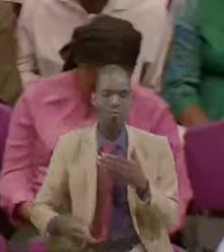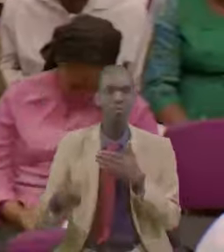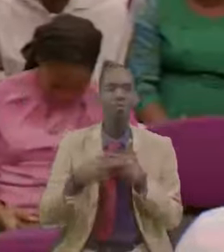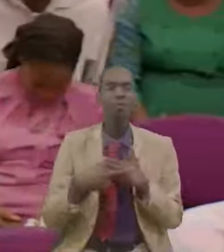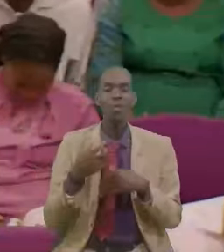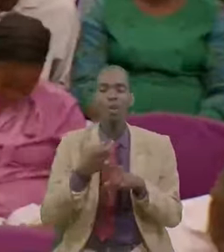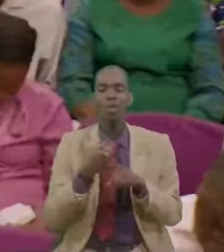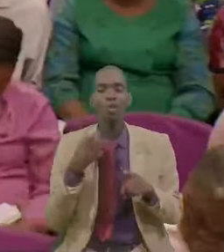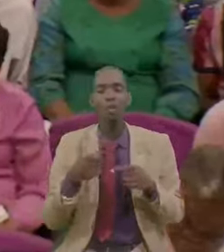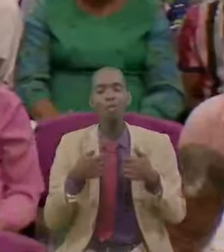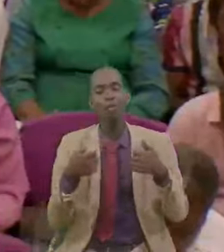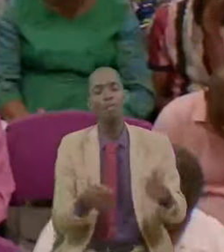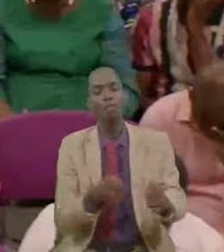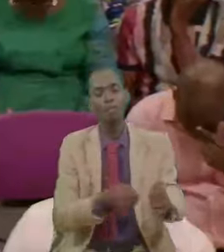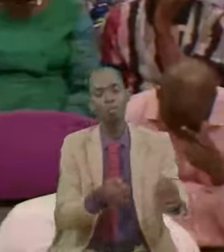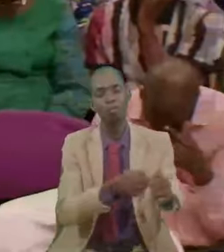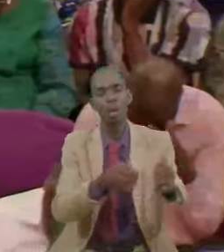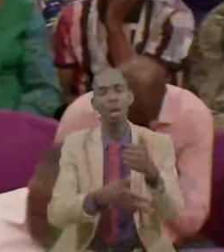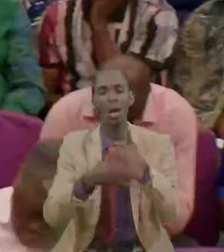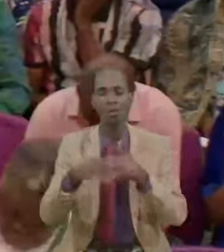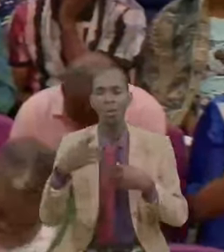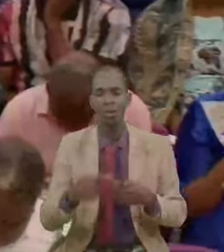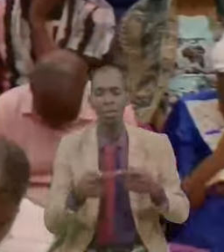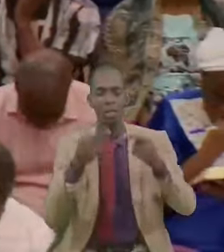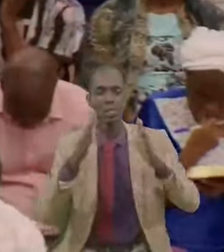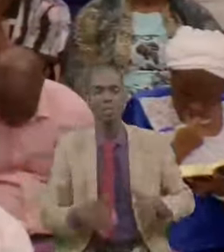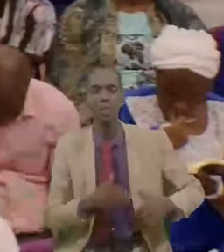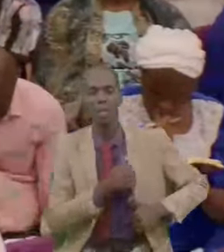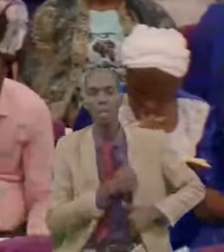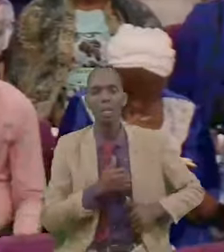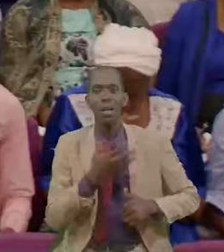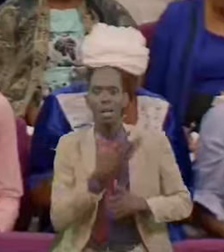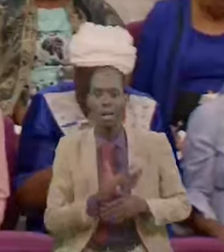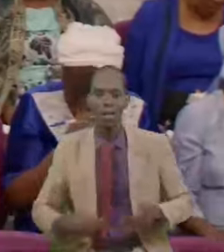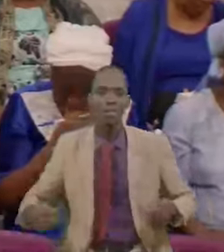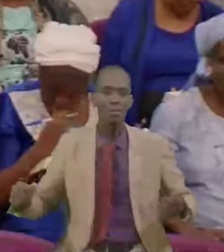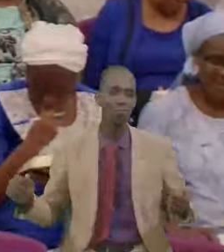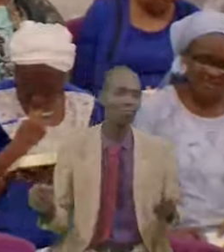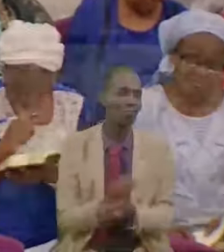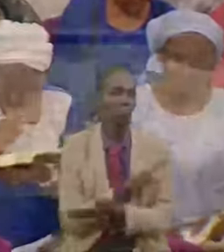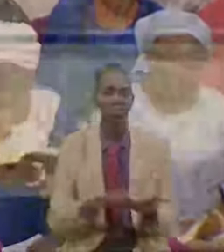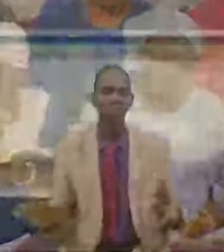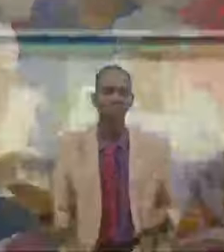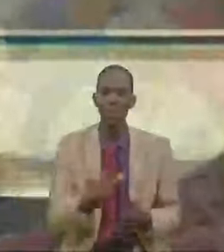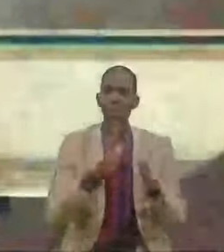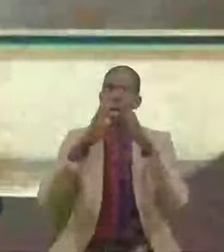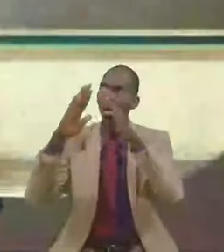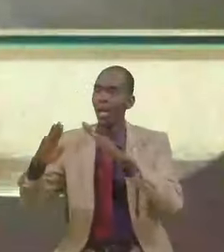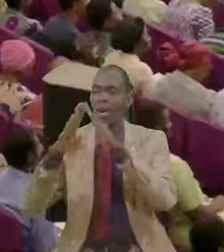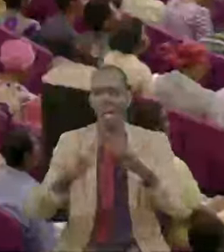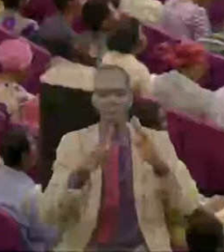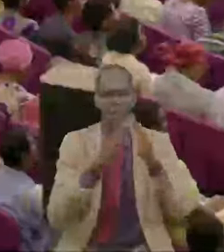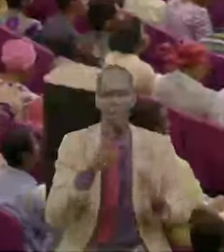poursuite des Philistins et pillèrent leur camp. Alléluia. Et Pierre le camp. Vous